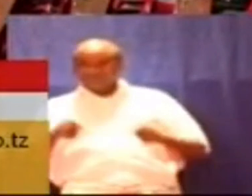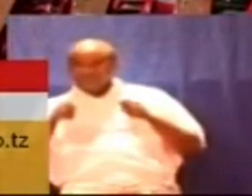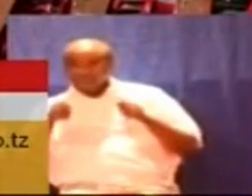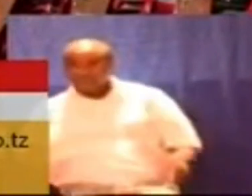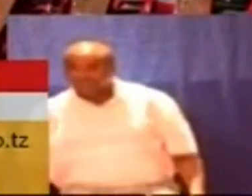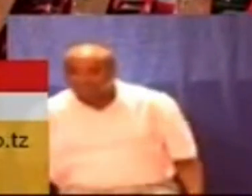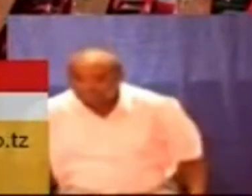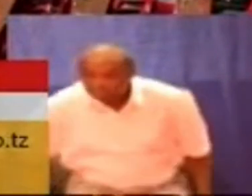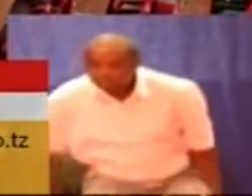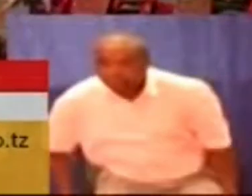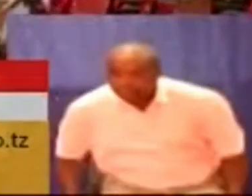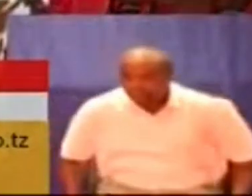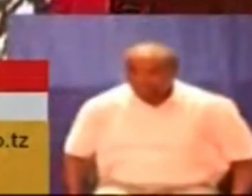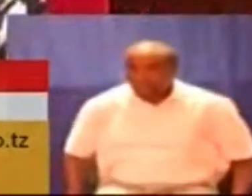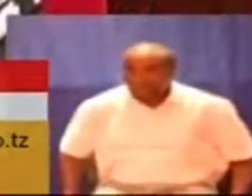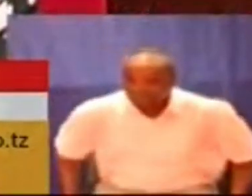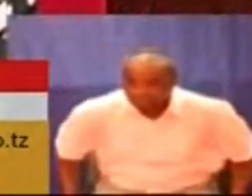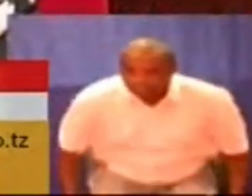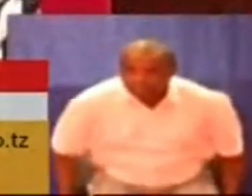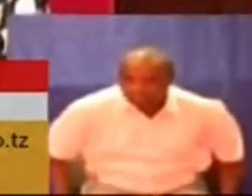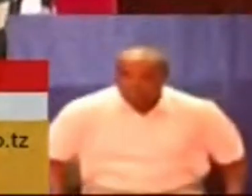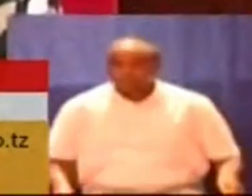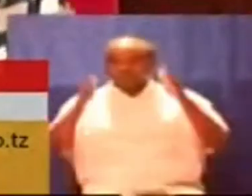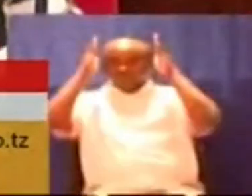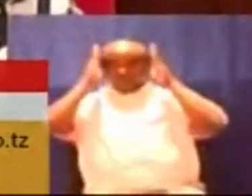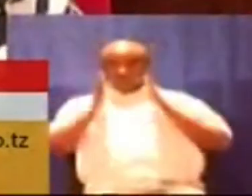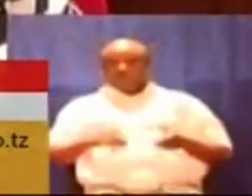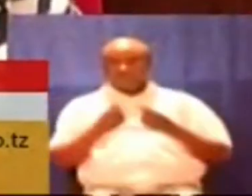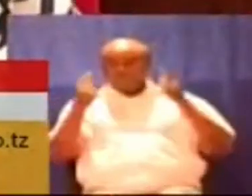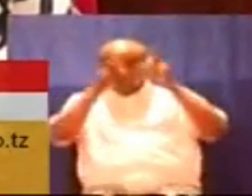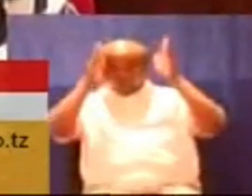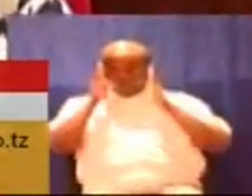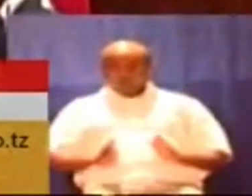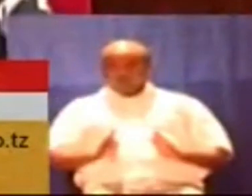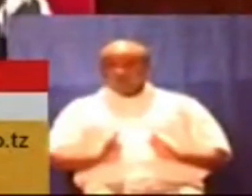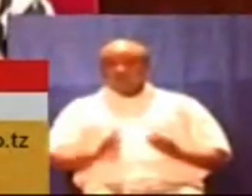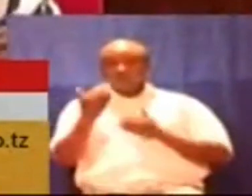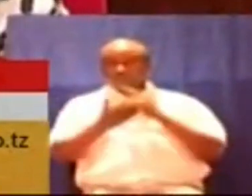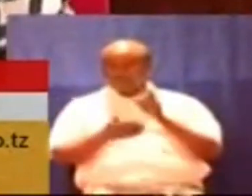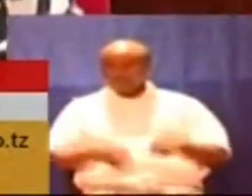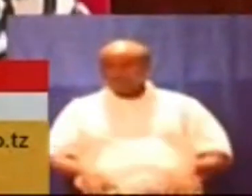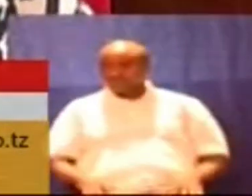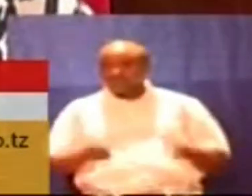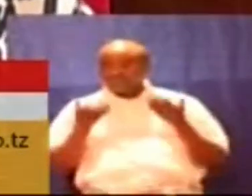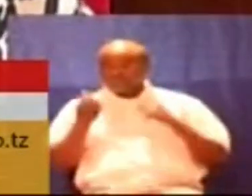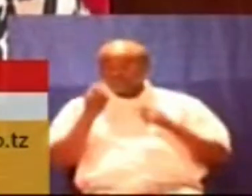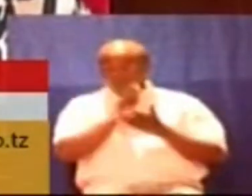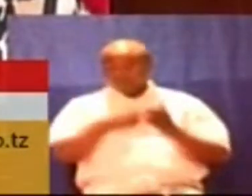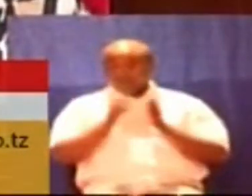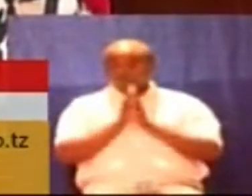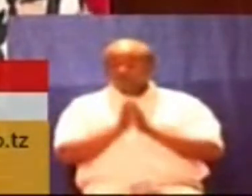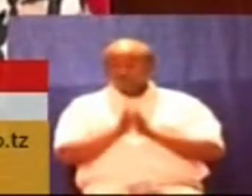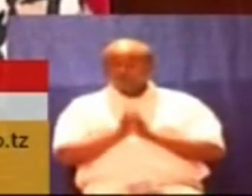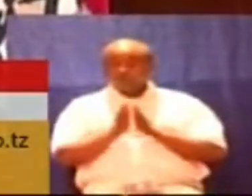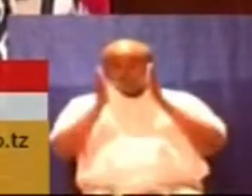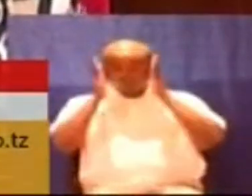nchi. Utawaona watu wakienda kushoto, wakirudi kulia, wanakuja kati na kadhalika. Kwa hiyo tunakushukuru sana